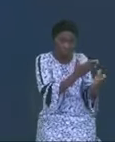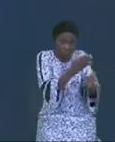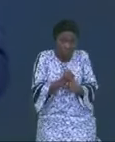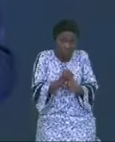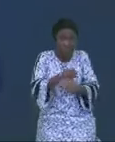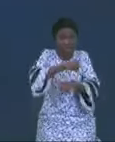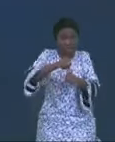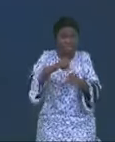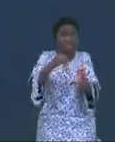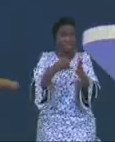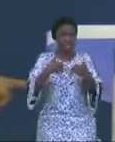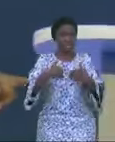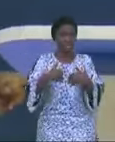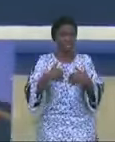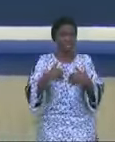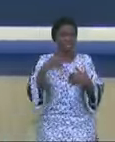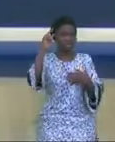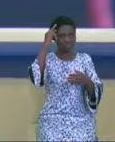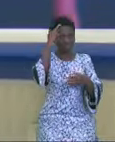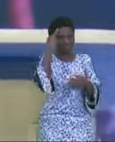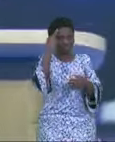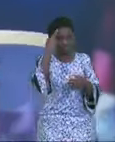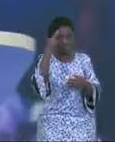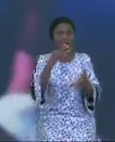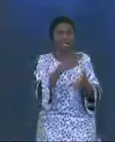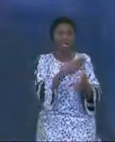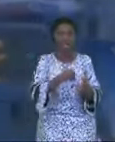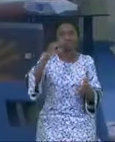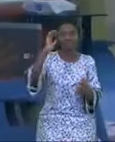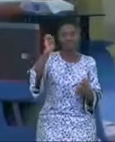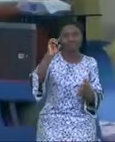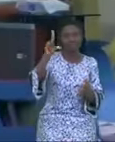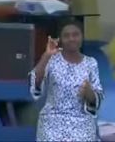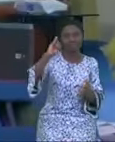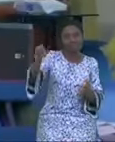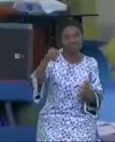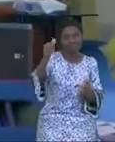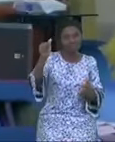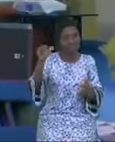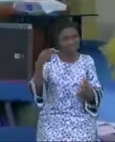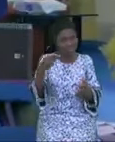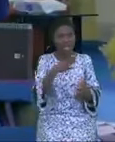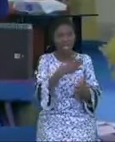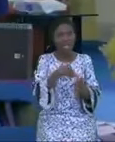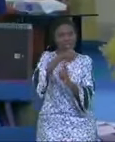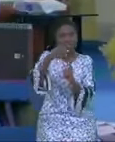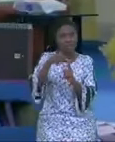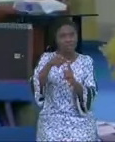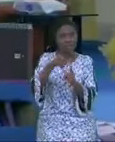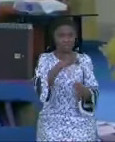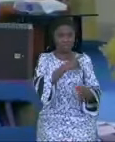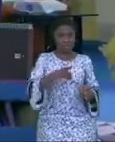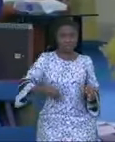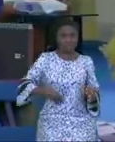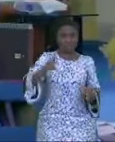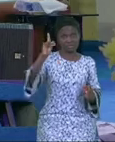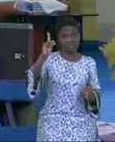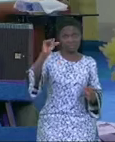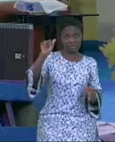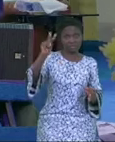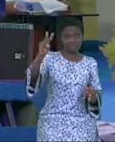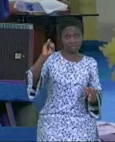Jésus avait un objectif Élie avait un objectif et quand David a été au moins il